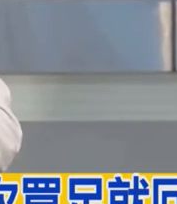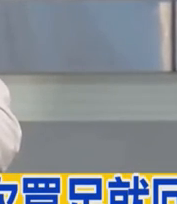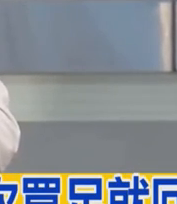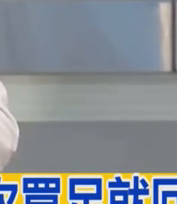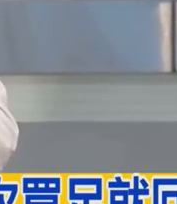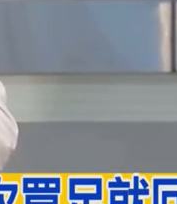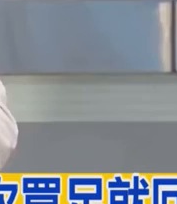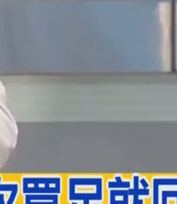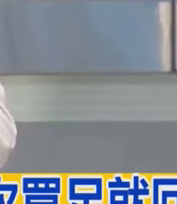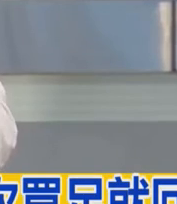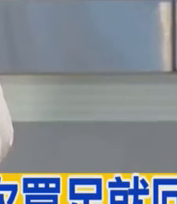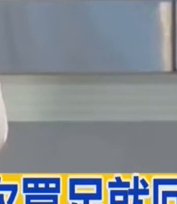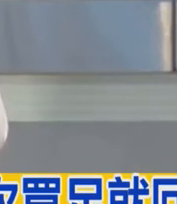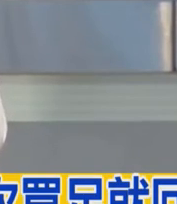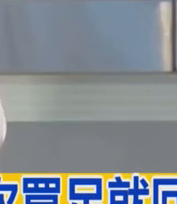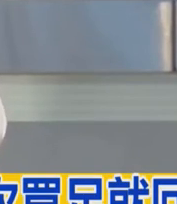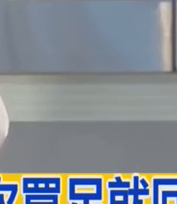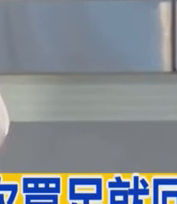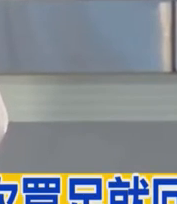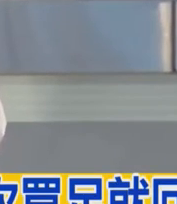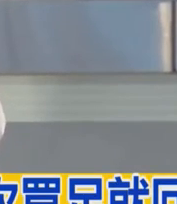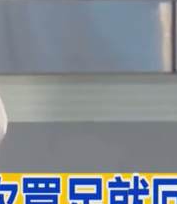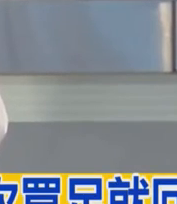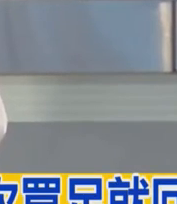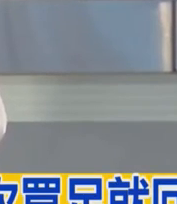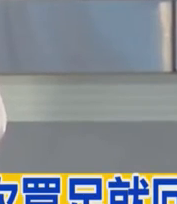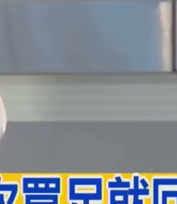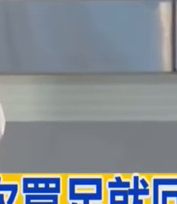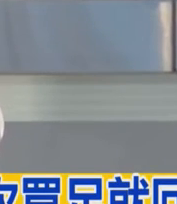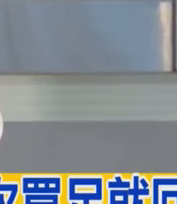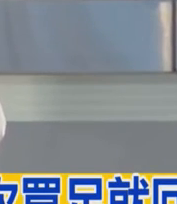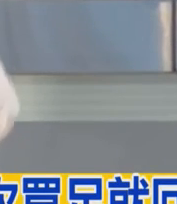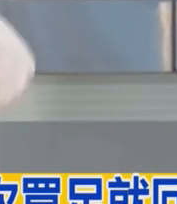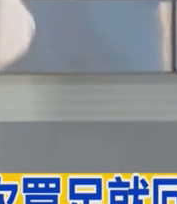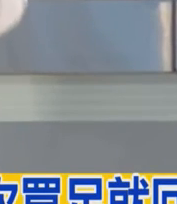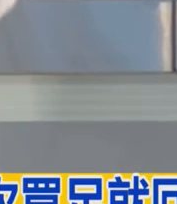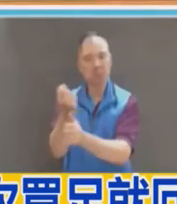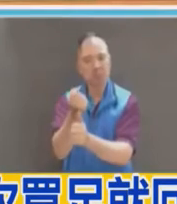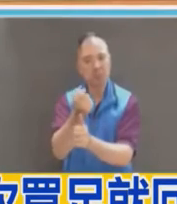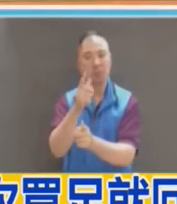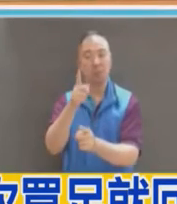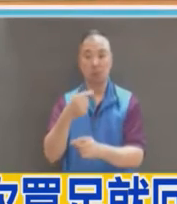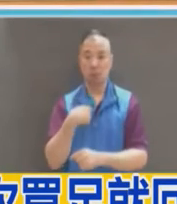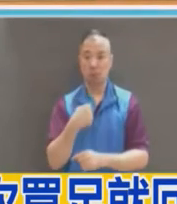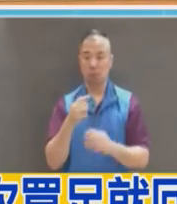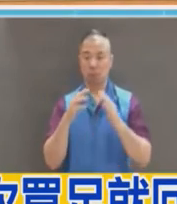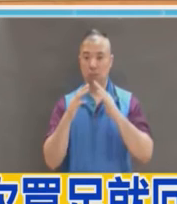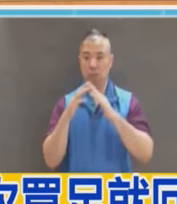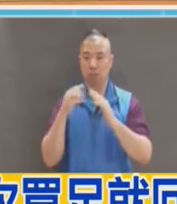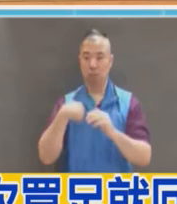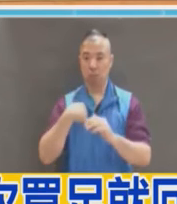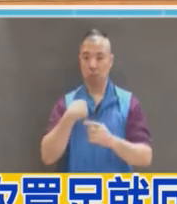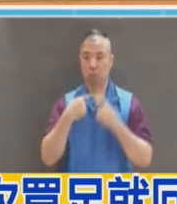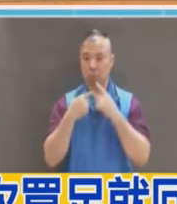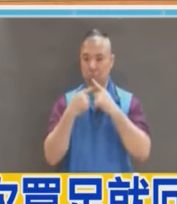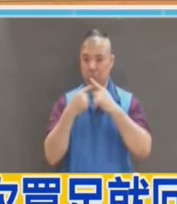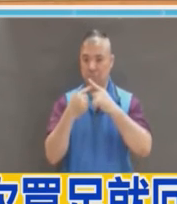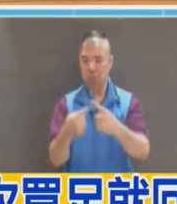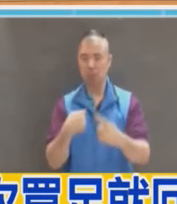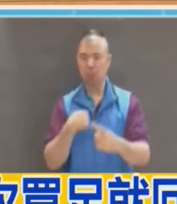一定更严格。一定要低于1/2以下，我都有定人数，定人